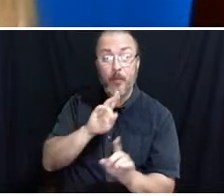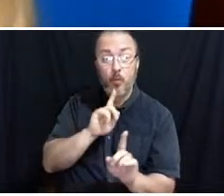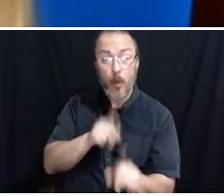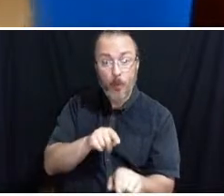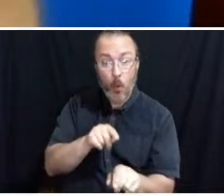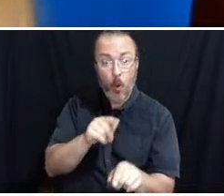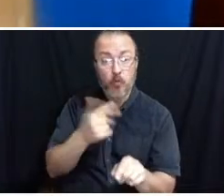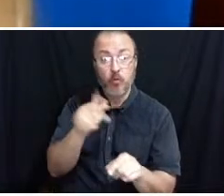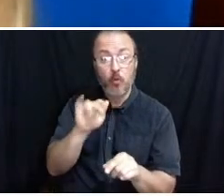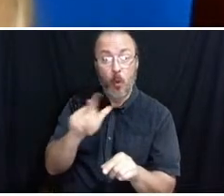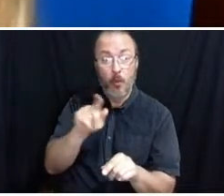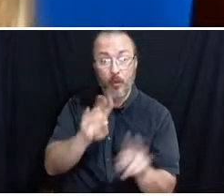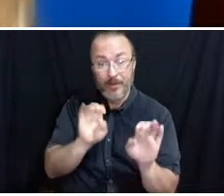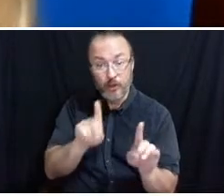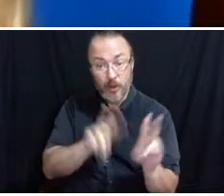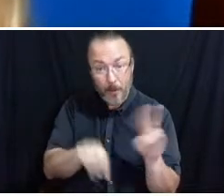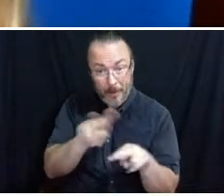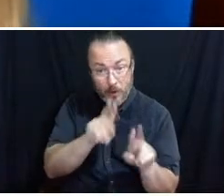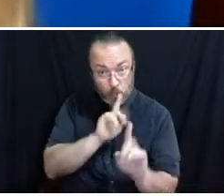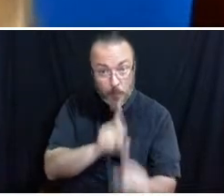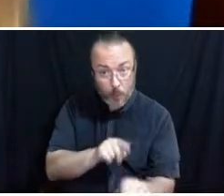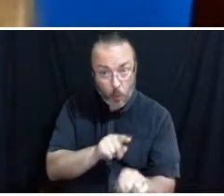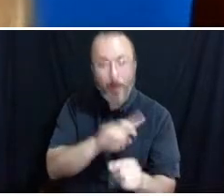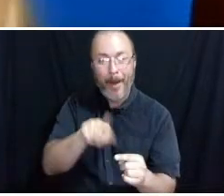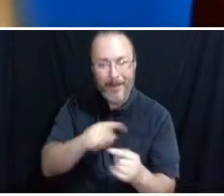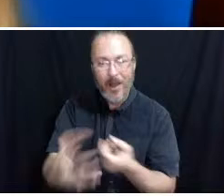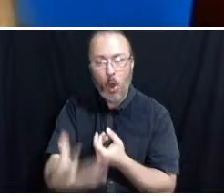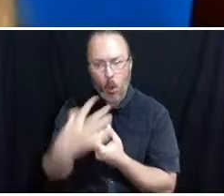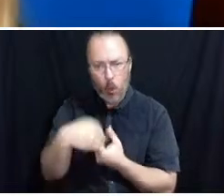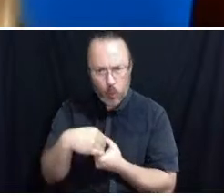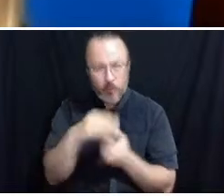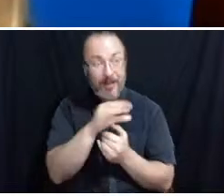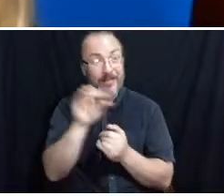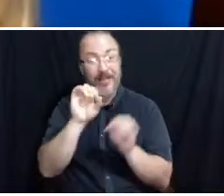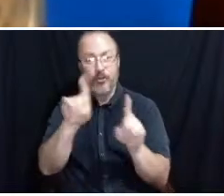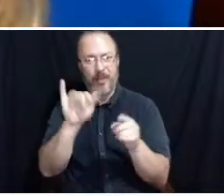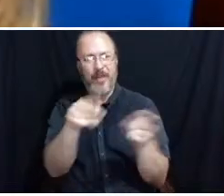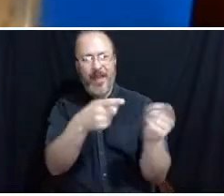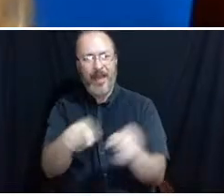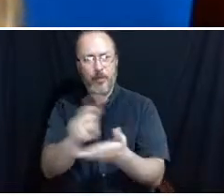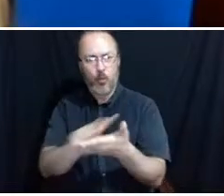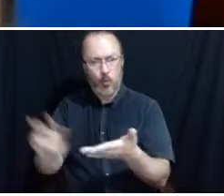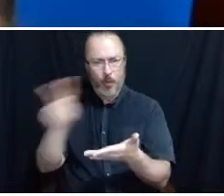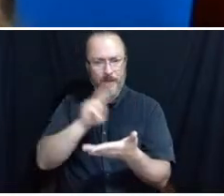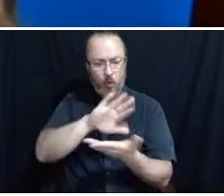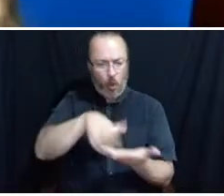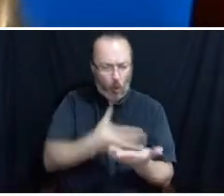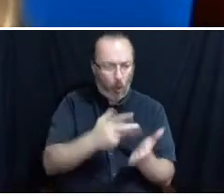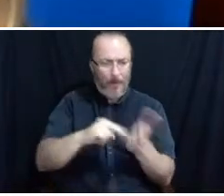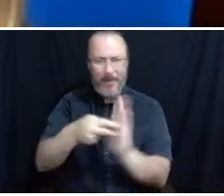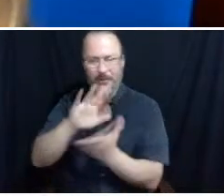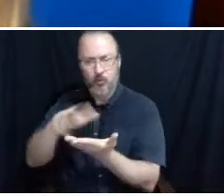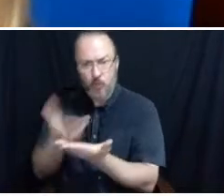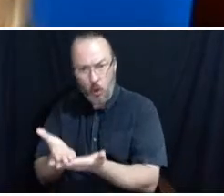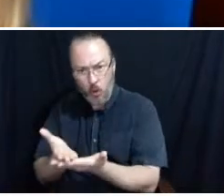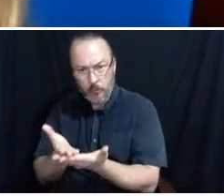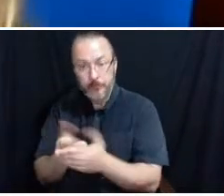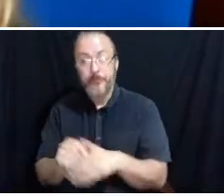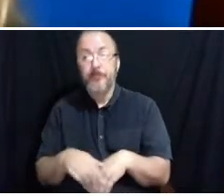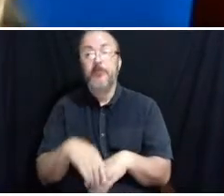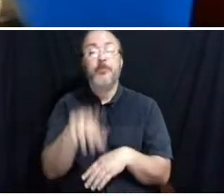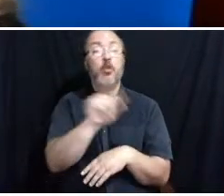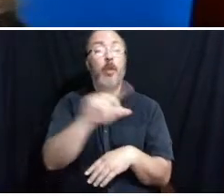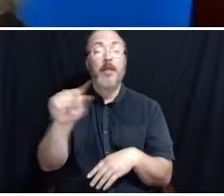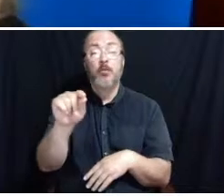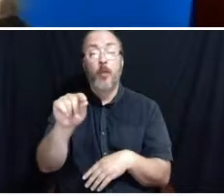GEM sur l'inclusion et l'éducation. C'était il y a 2 semaines. Et le thème, c'est tout sans exception.